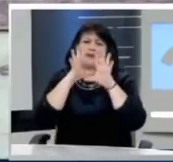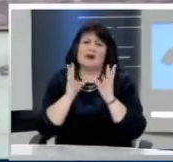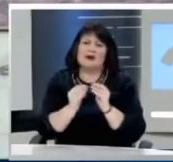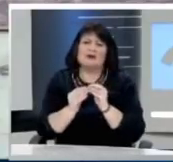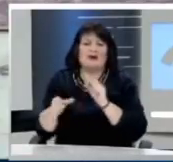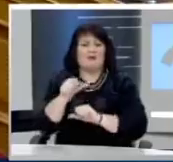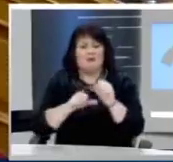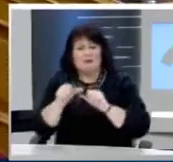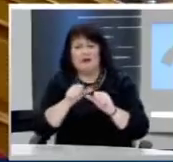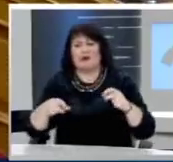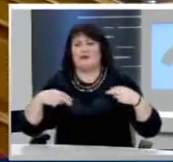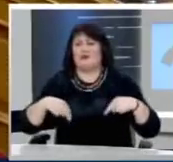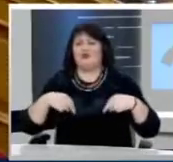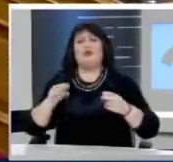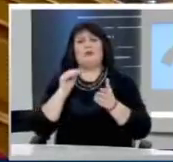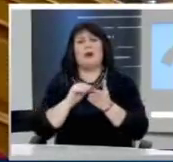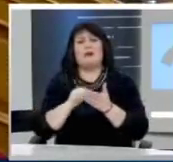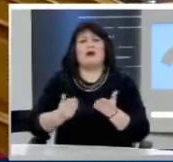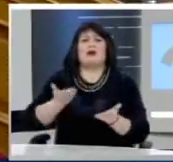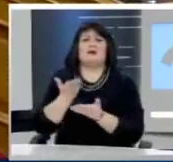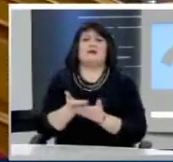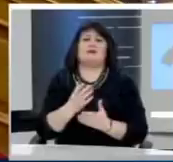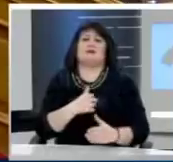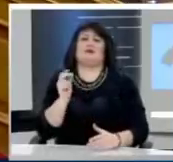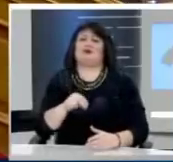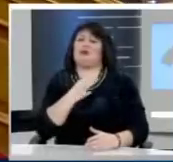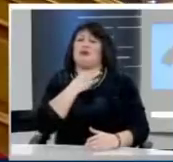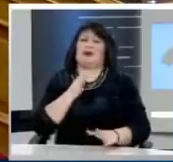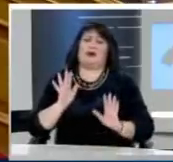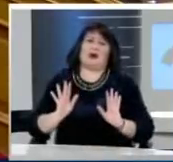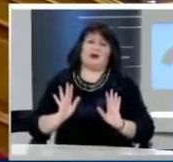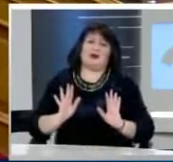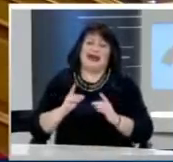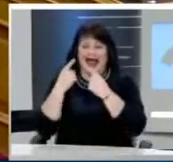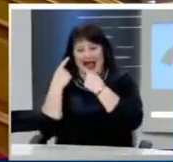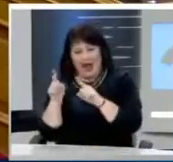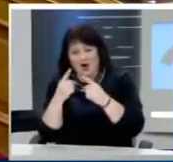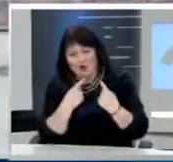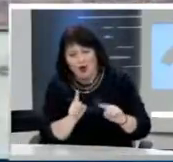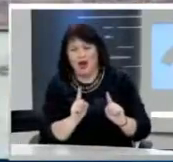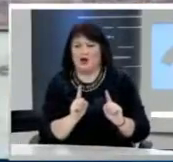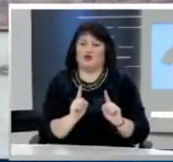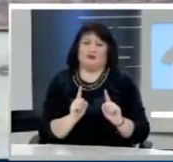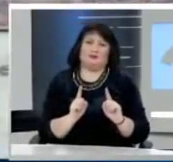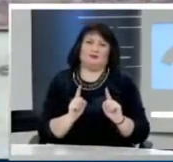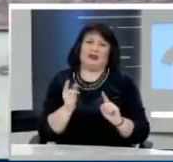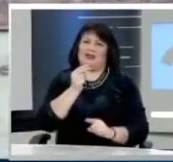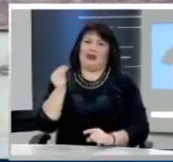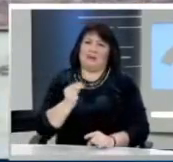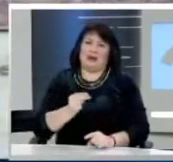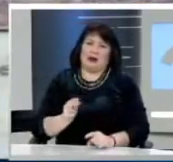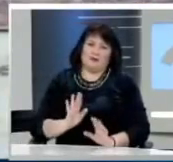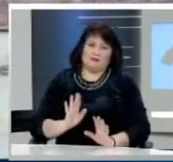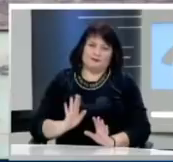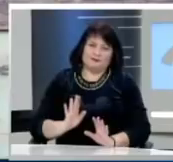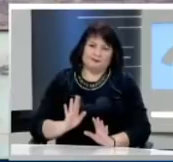ακόμα ανασχηματισμό προς επαναβεβαίωση της ψήφου εμπιστοσύνης. Άρα είναι δύο εξαιρετικά διαφορετικά ζητήματα